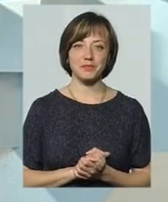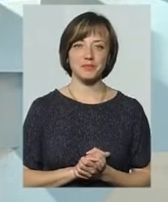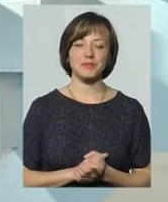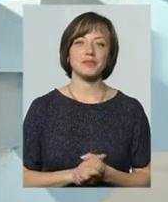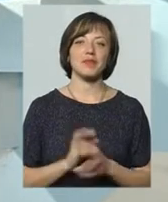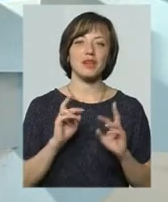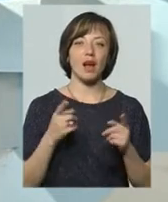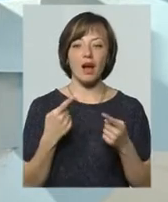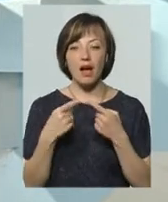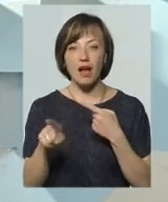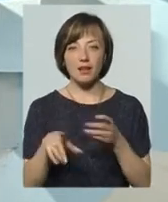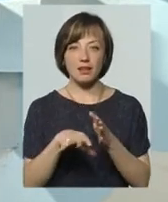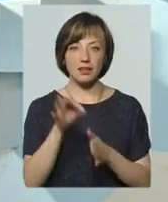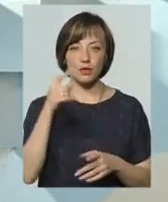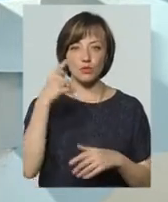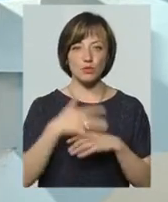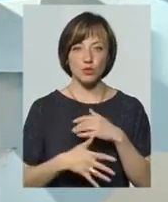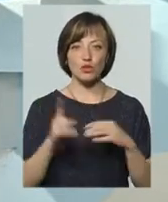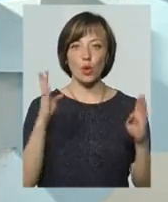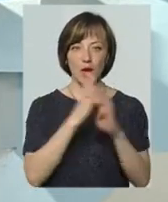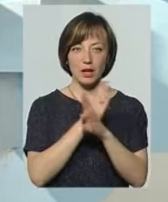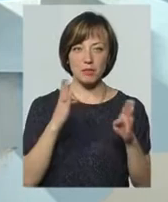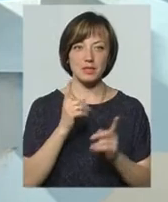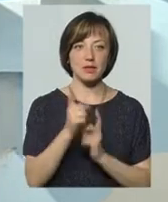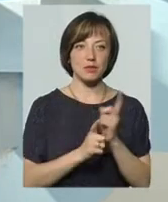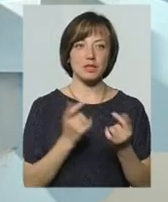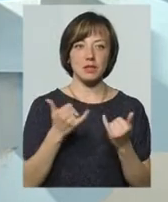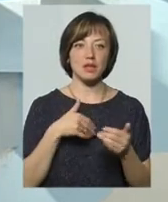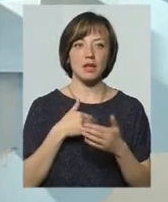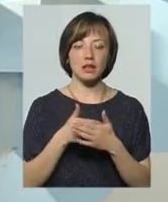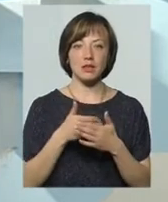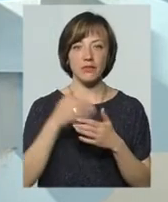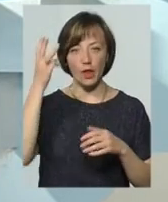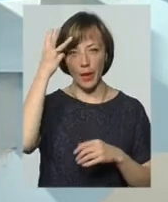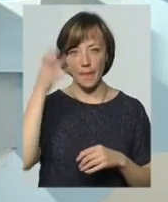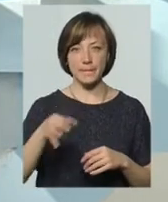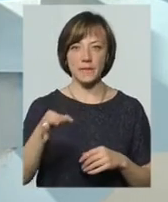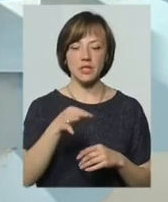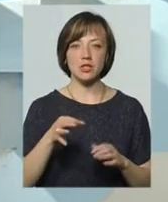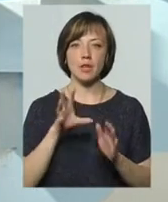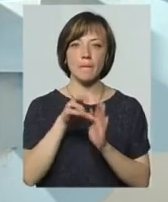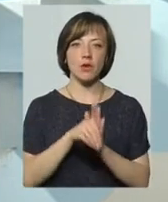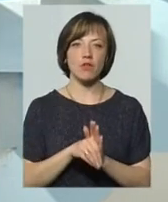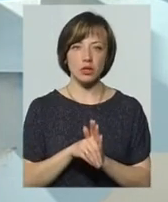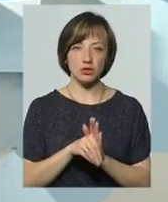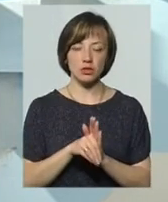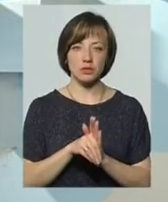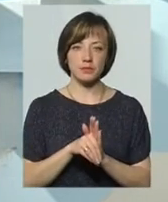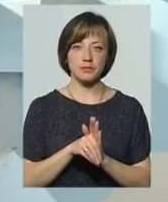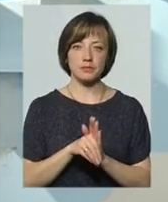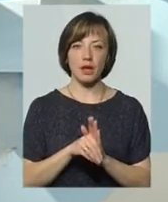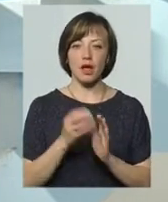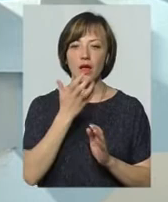Як альтернатива із розумінням того, що клімат змінюється, зараз активно на Хмельниччині запроваджується